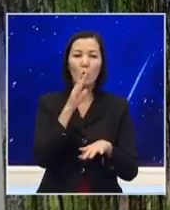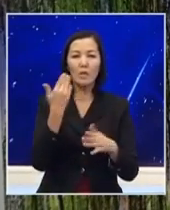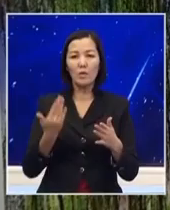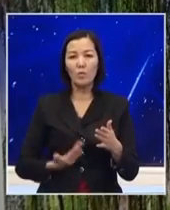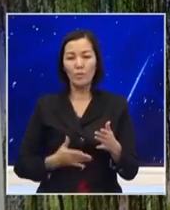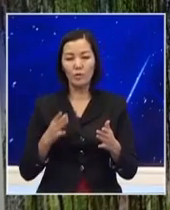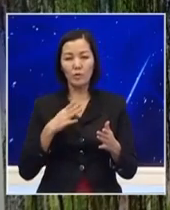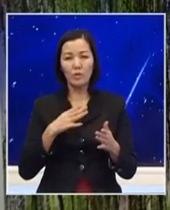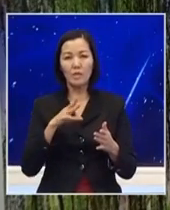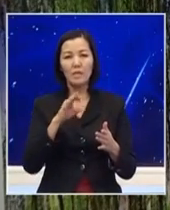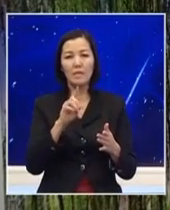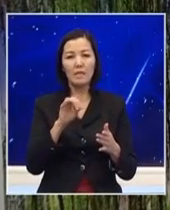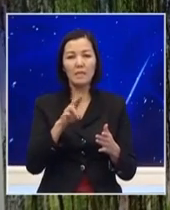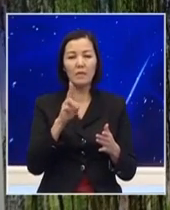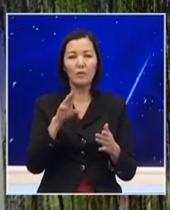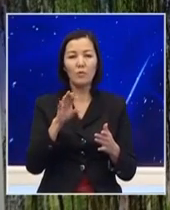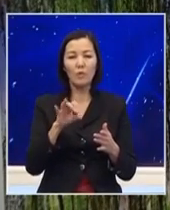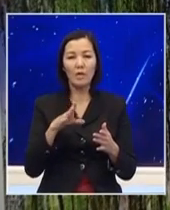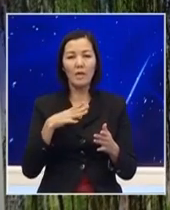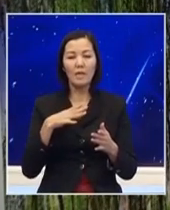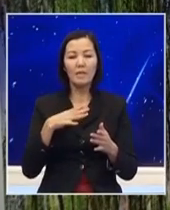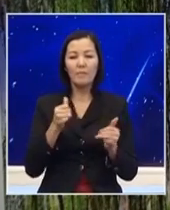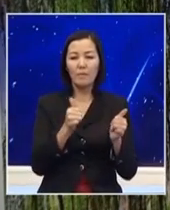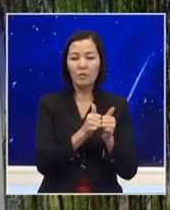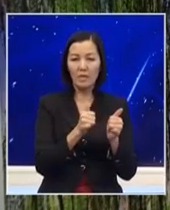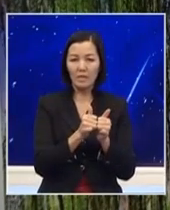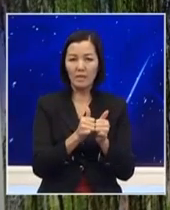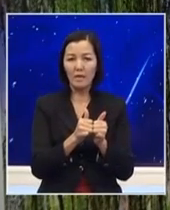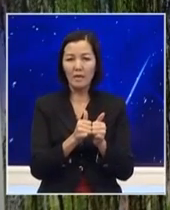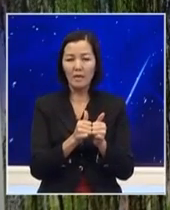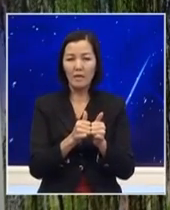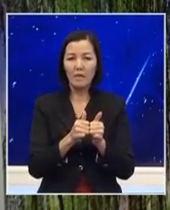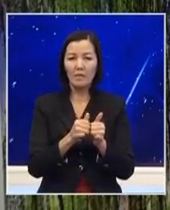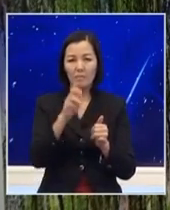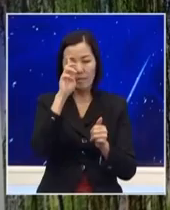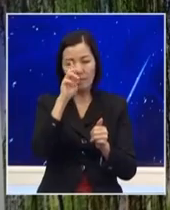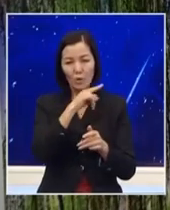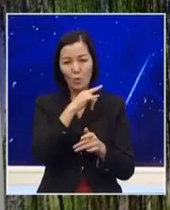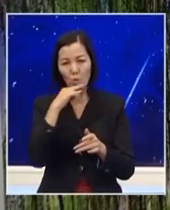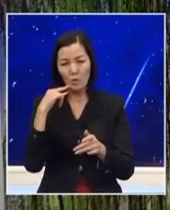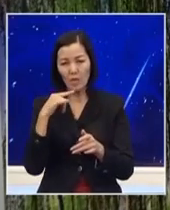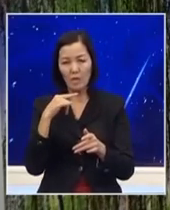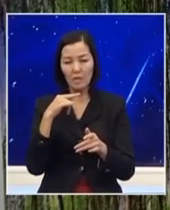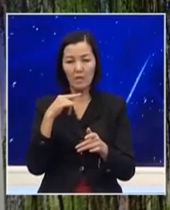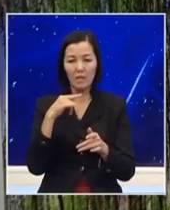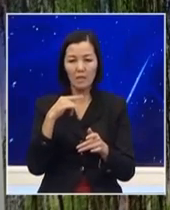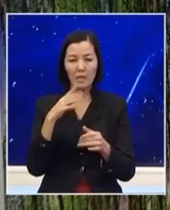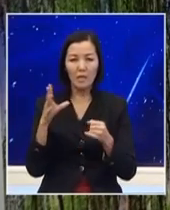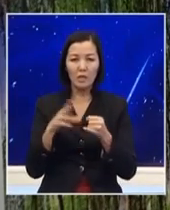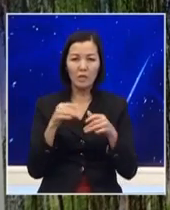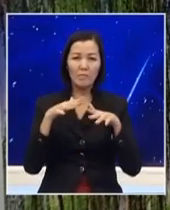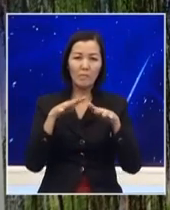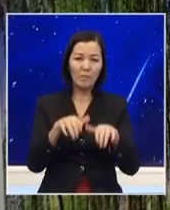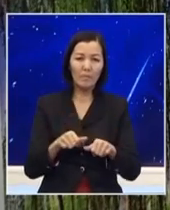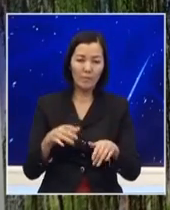төре. Мына шетінен қоқандармен қақтығыс болды, мына шетінен орыс отарлаушылары мына жерімізге дендеп еніп